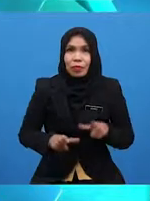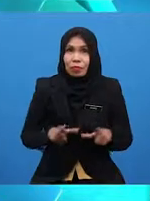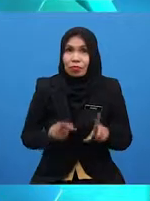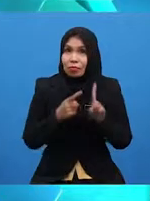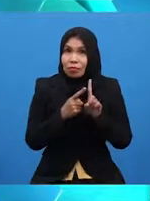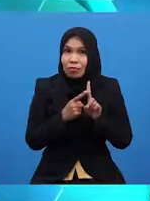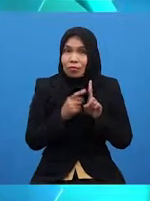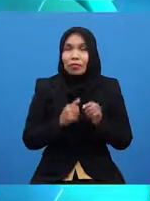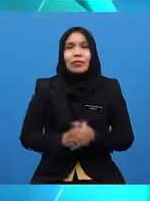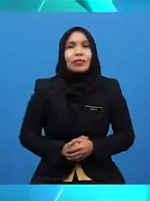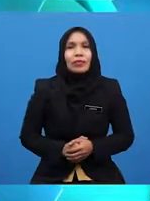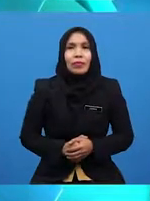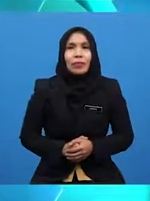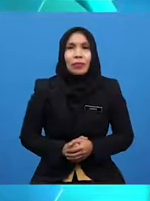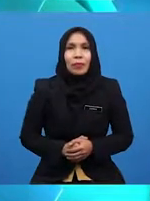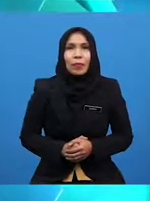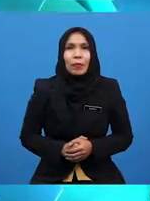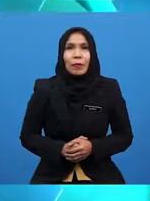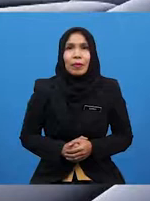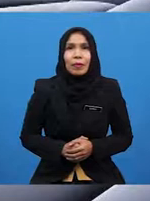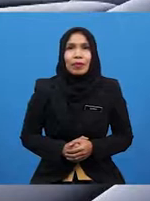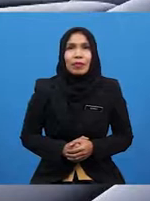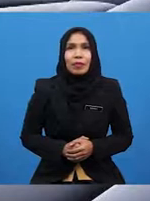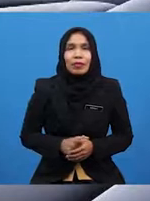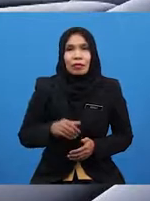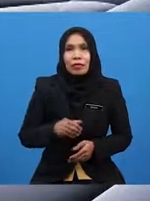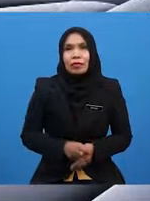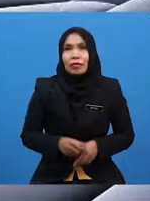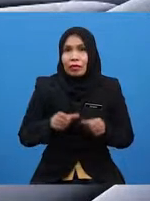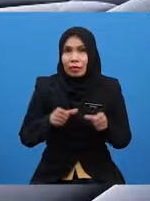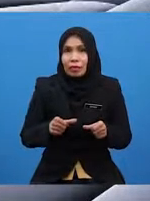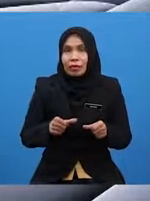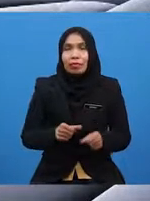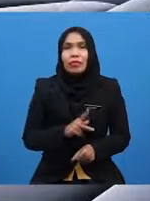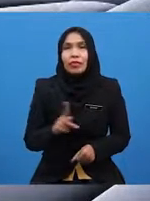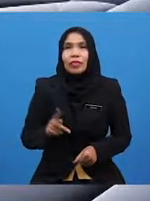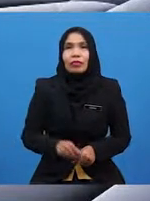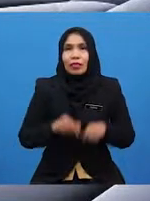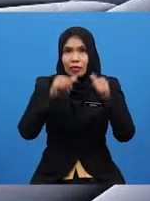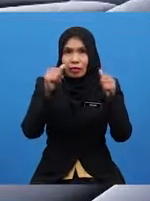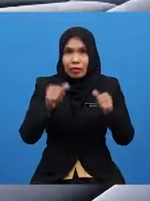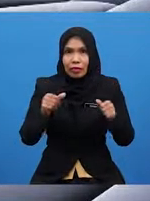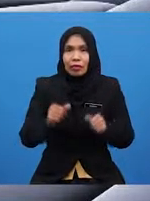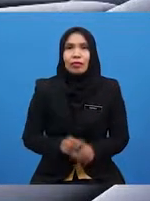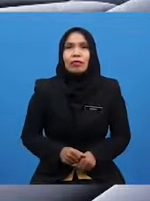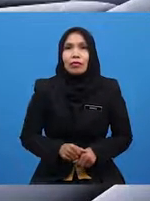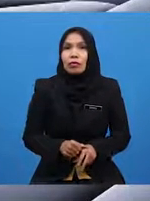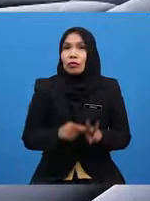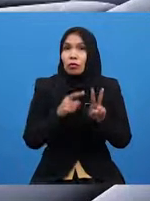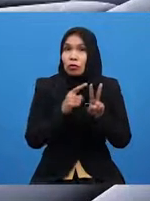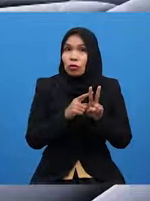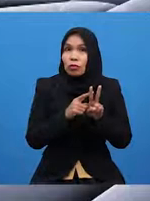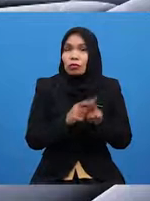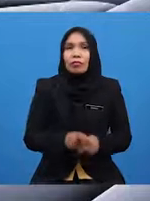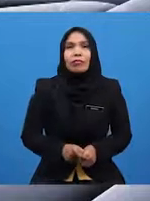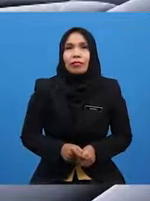Langkah satu. Pertama sekali, saya akan menetapkan jenis arca. Arca estetik. Kedua, teknik